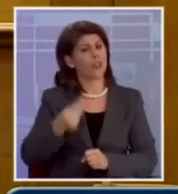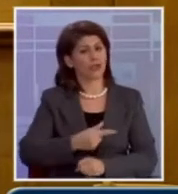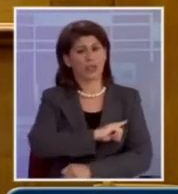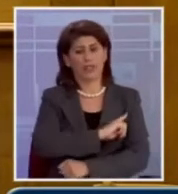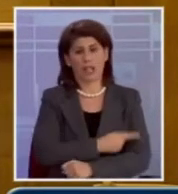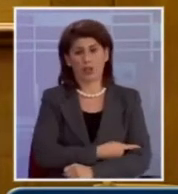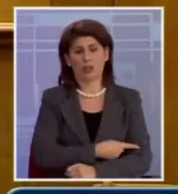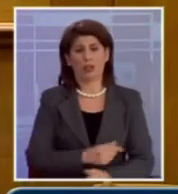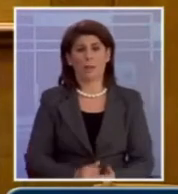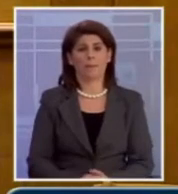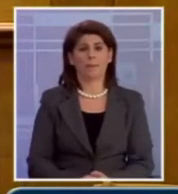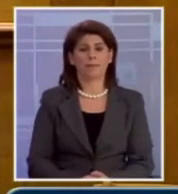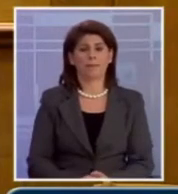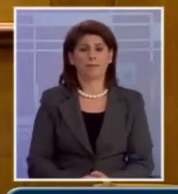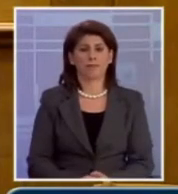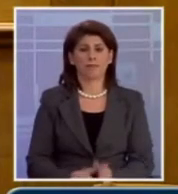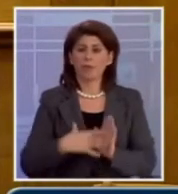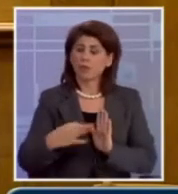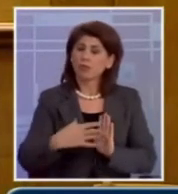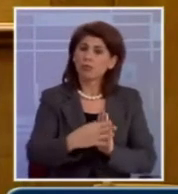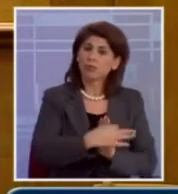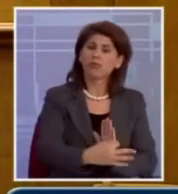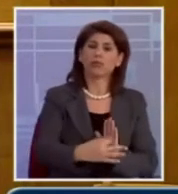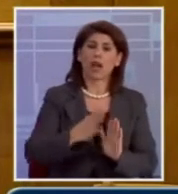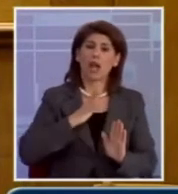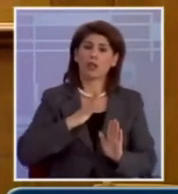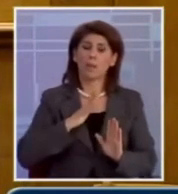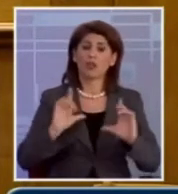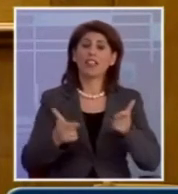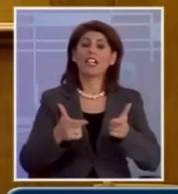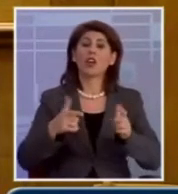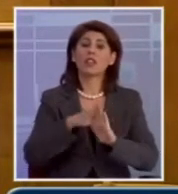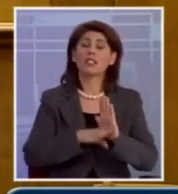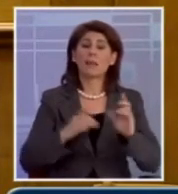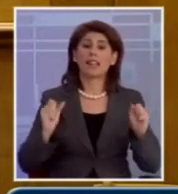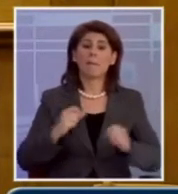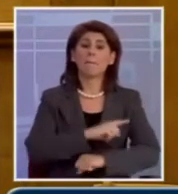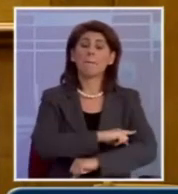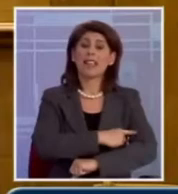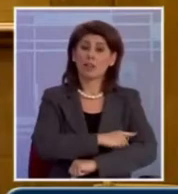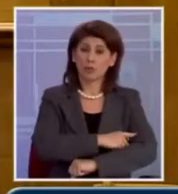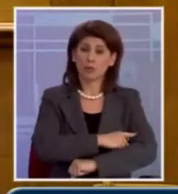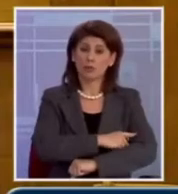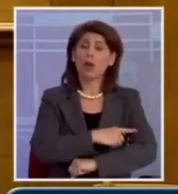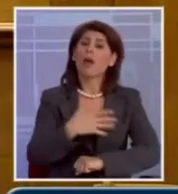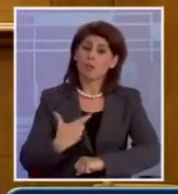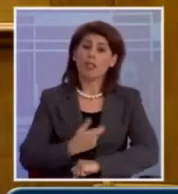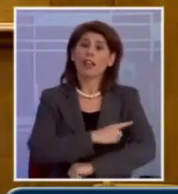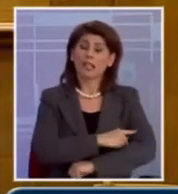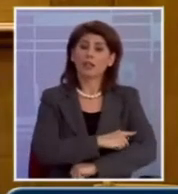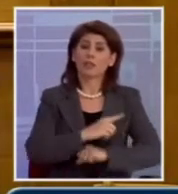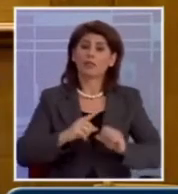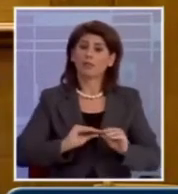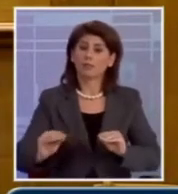δυνατότητα αιμοδότησης του Εθνικού Συστήματος Υγείας με γιατρούς που θα είναι γιατροί που θα